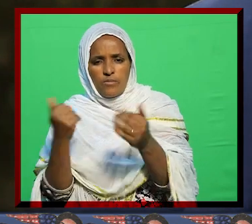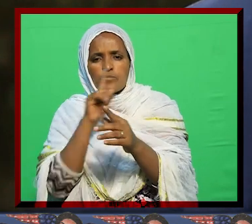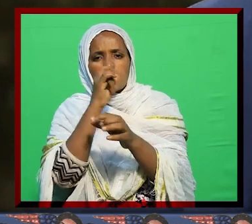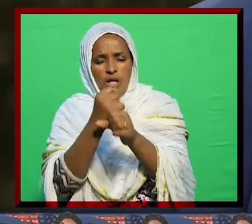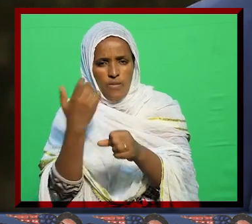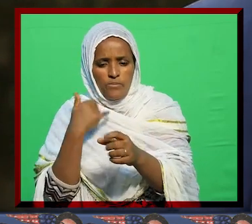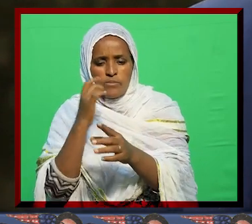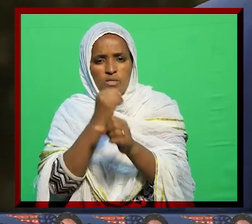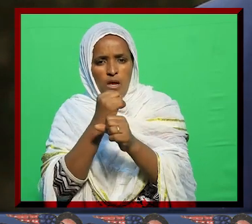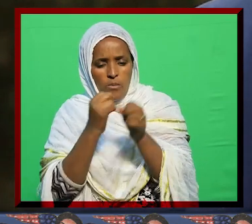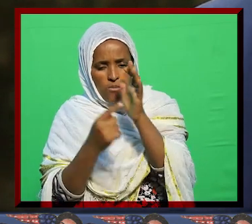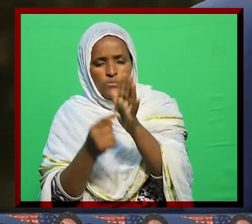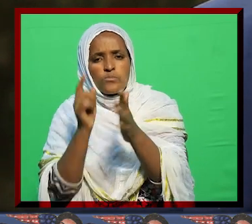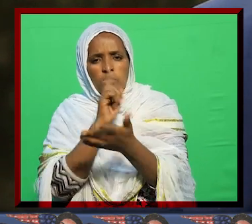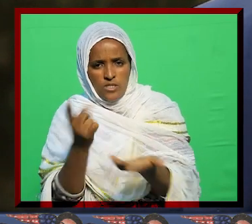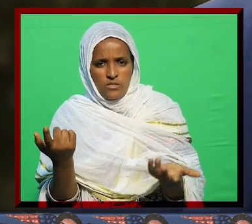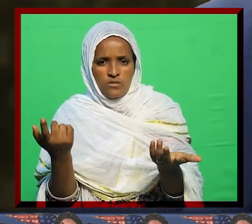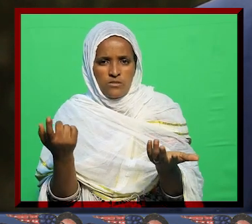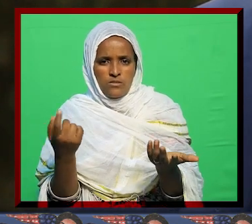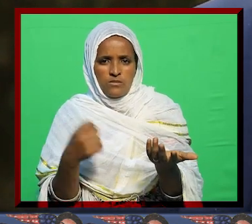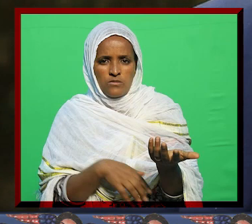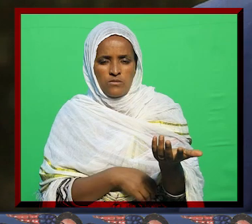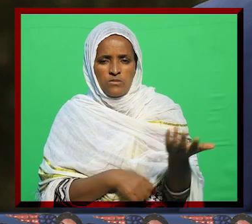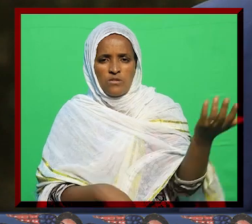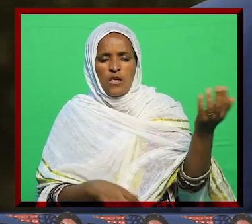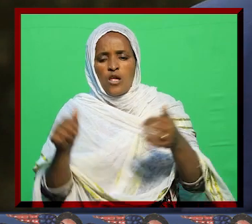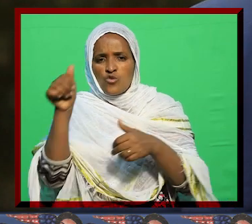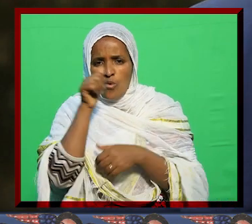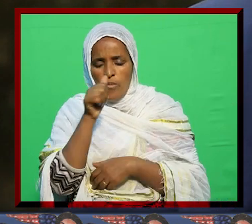አካሄዳቸው የት ነበረ? ምን ይሰሩ ነበረ? ምን ያደርጉ ነበረ?